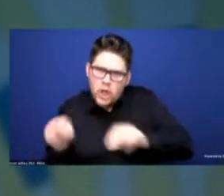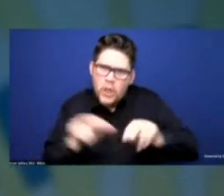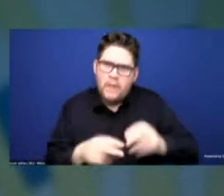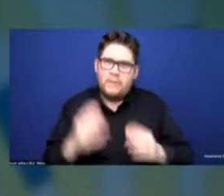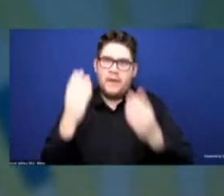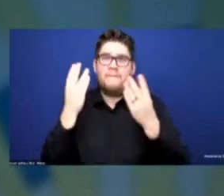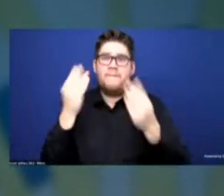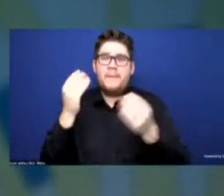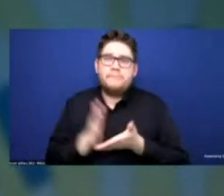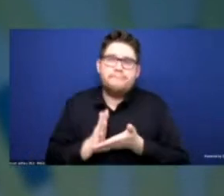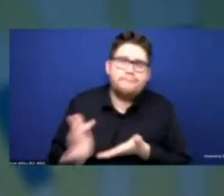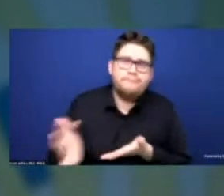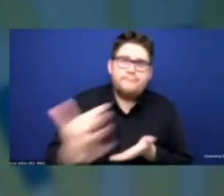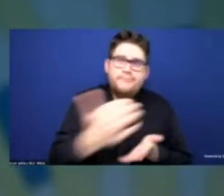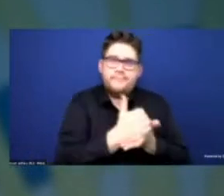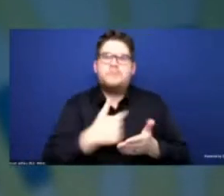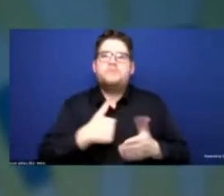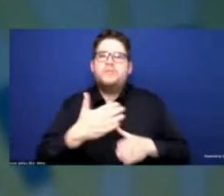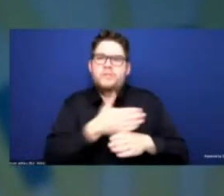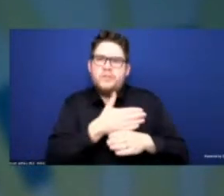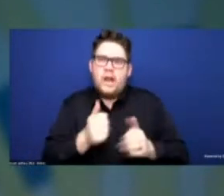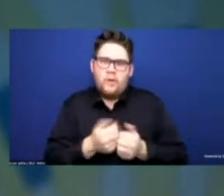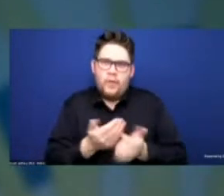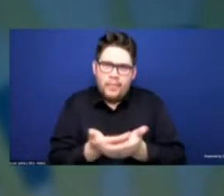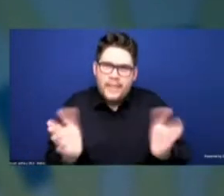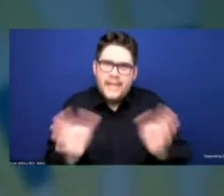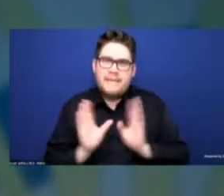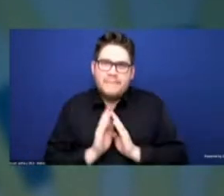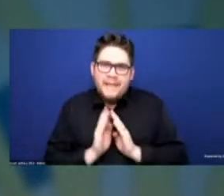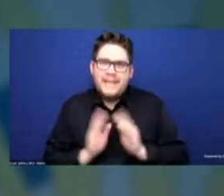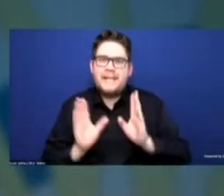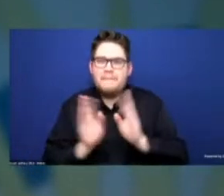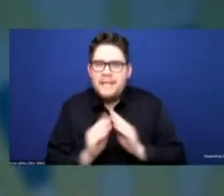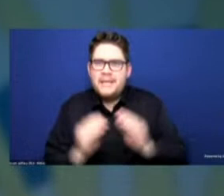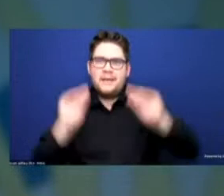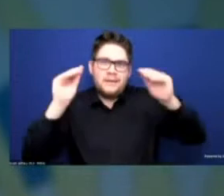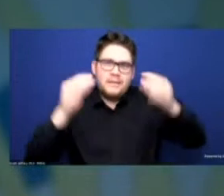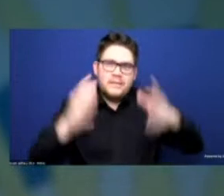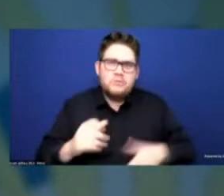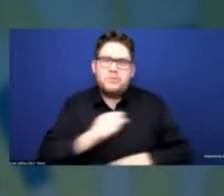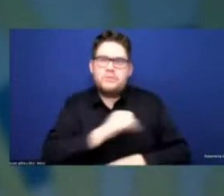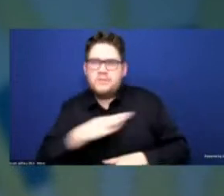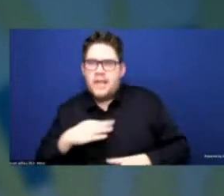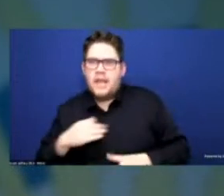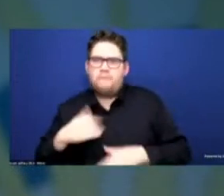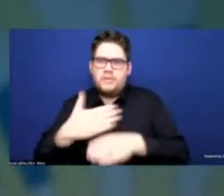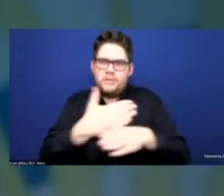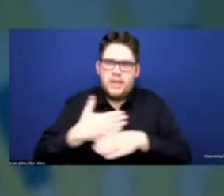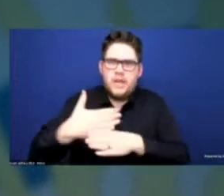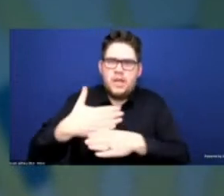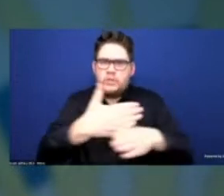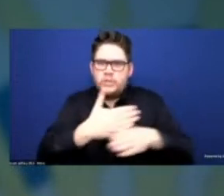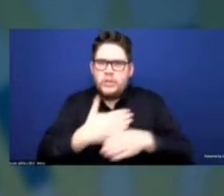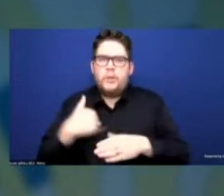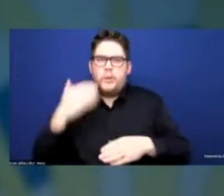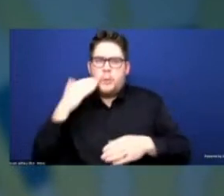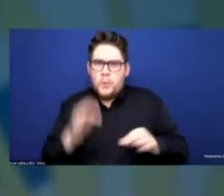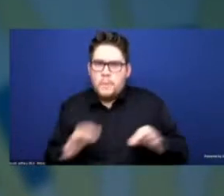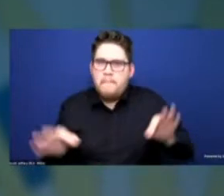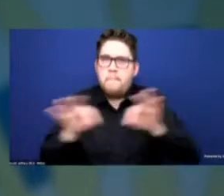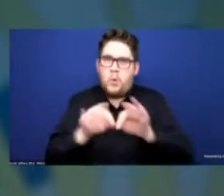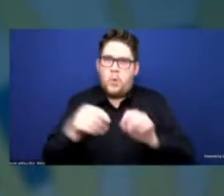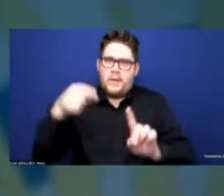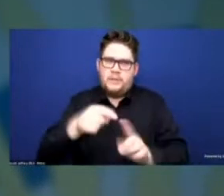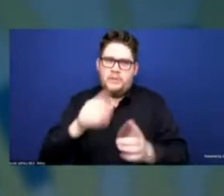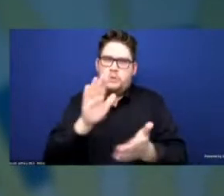要 we 传染源。 recognize how important school is for families, for communities, and for children. So